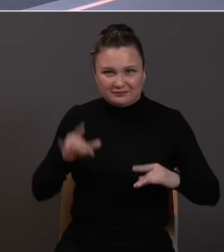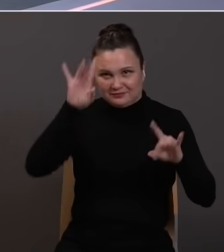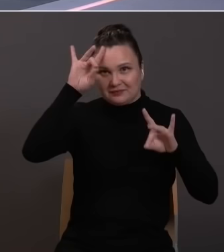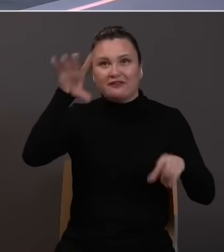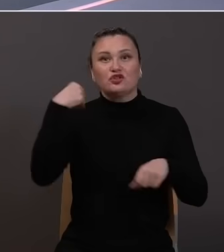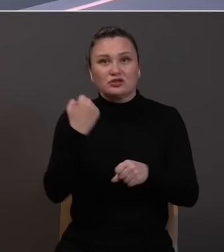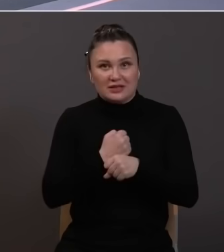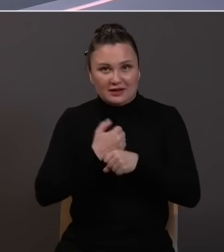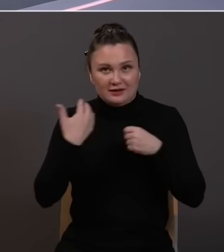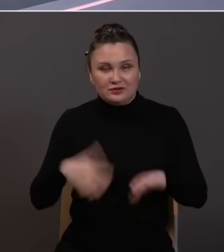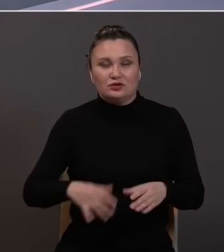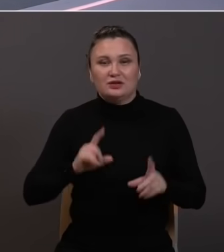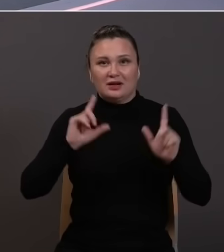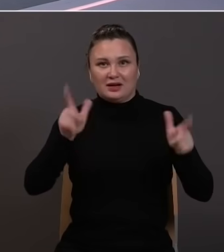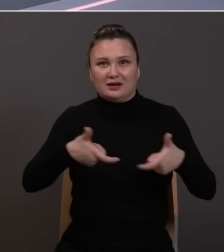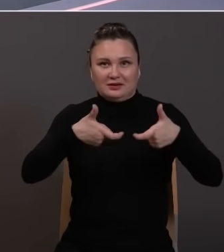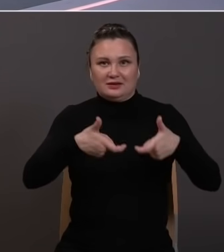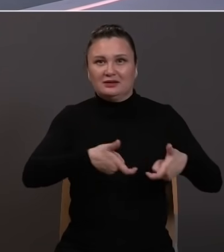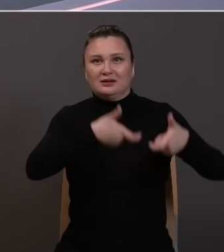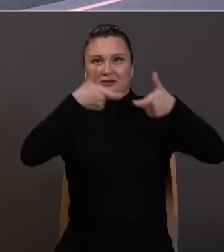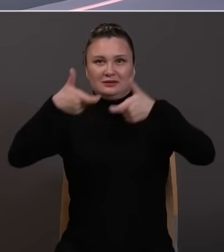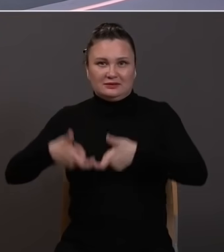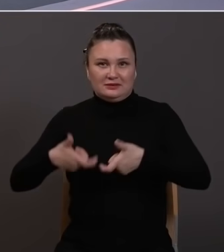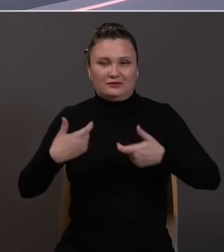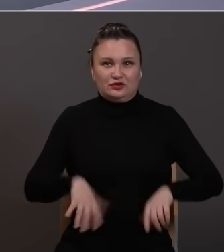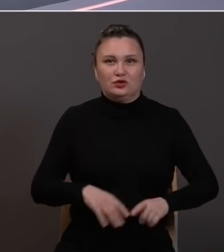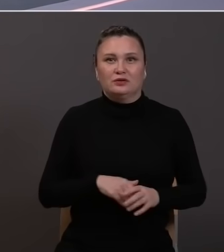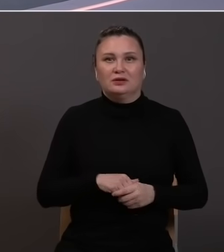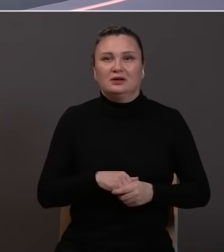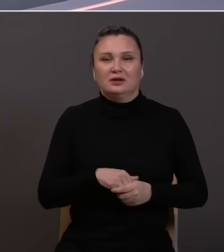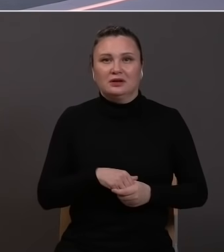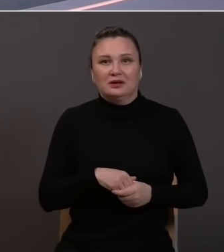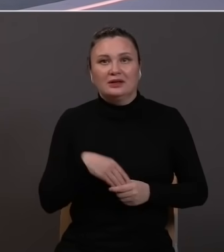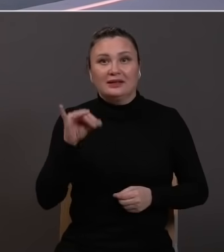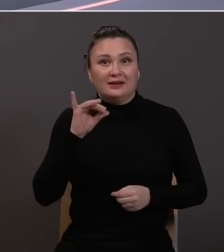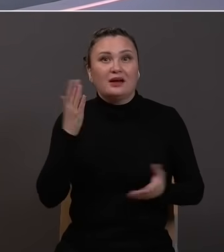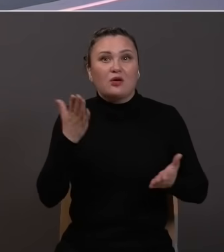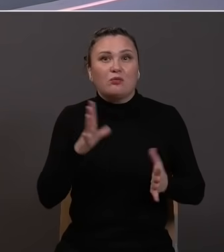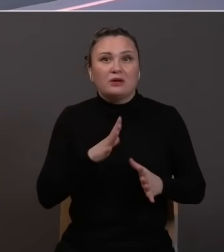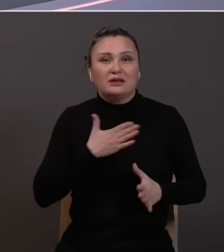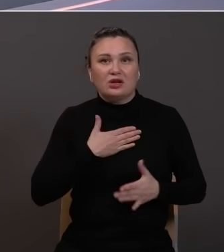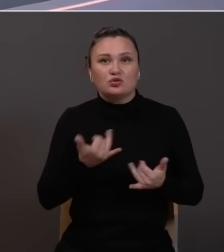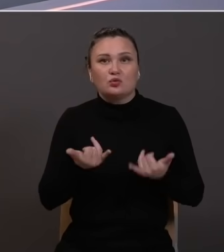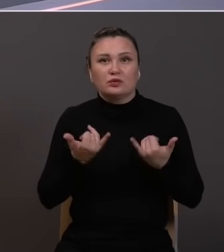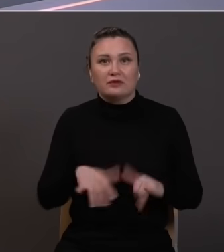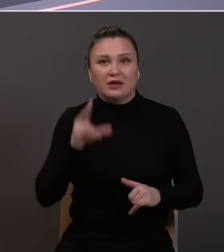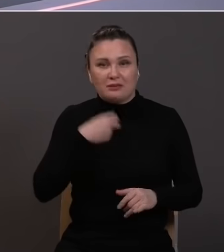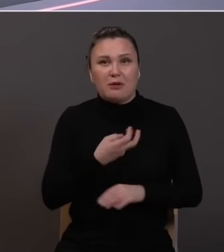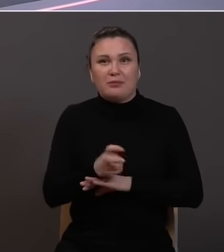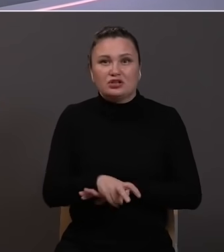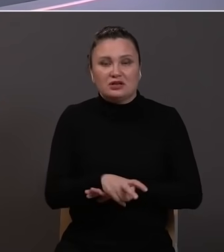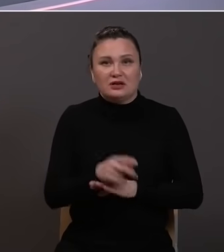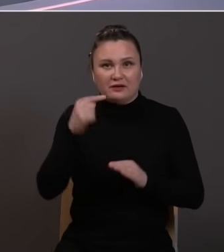сделали, загрузили краном нас на борт, на вертолетную площадку. И какое было наше удивление, когда мы пришли